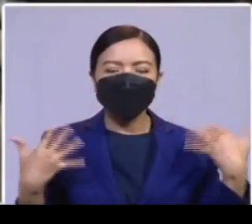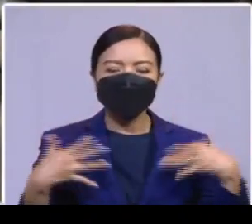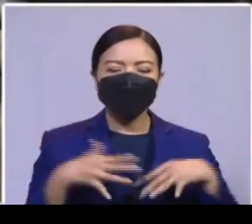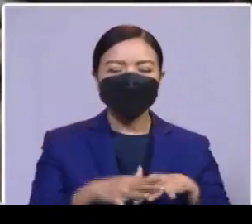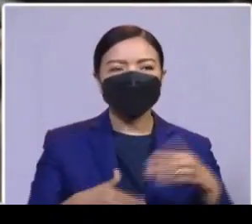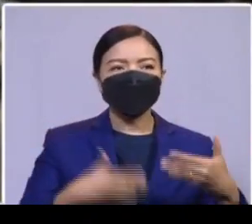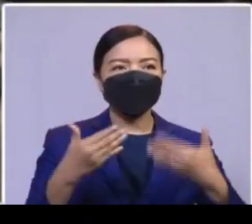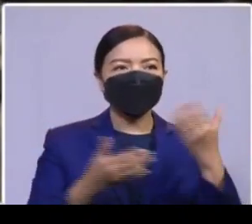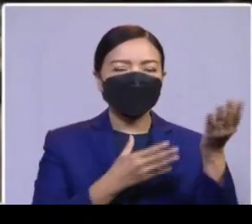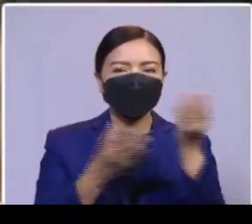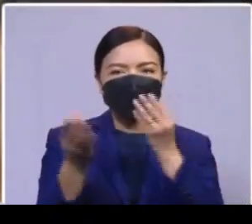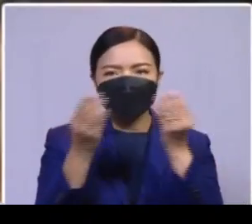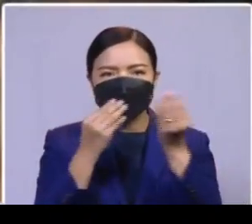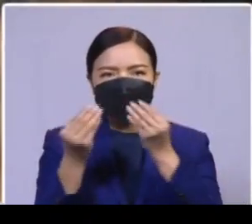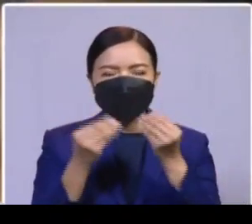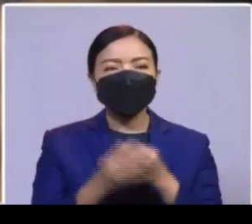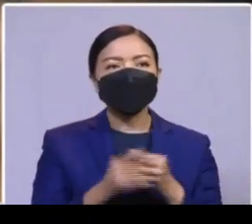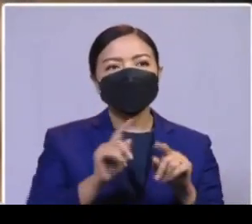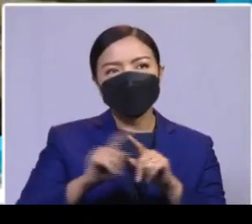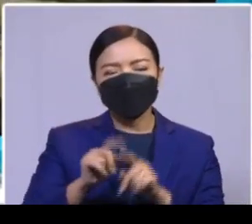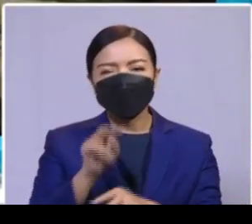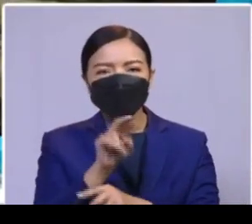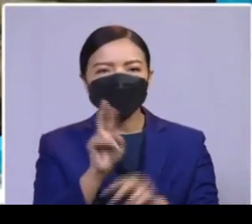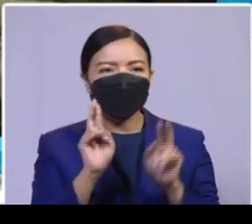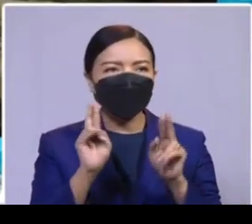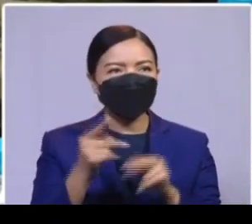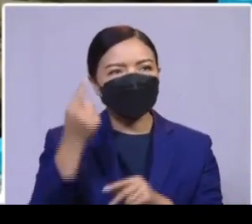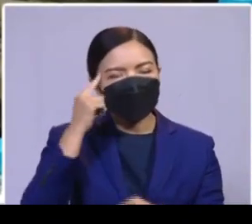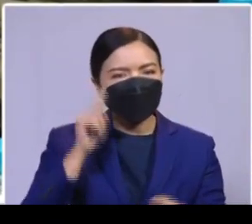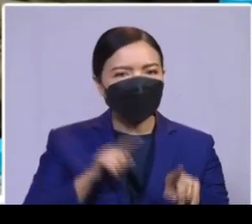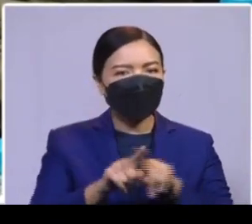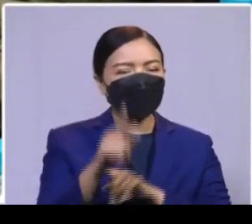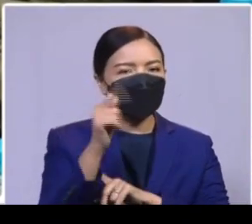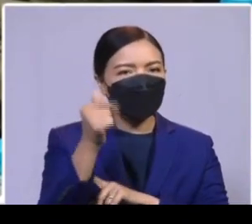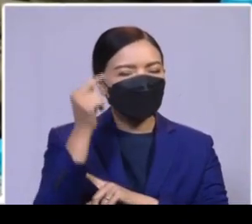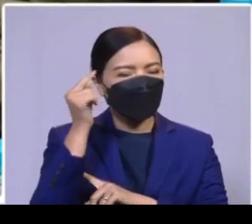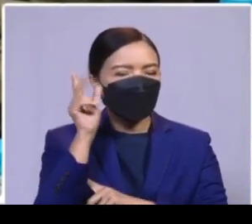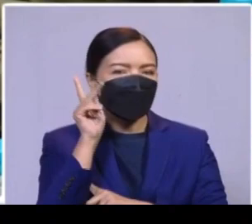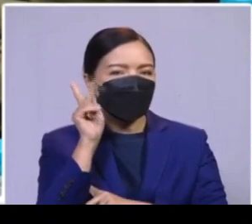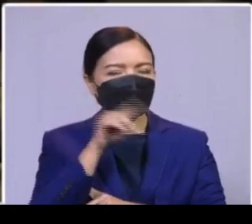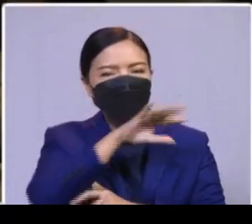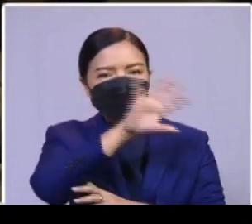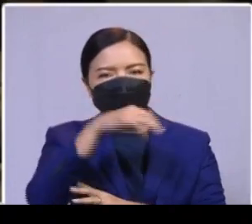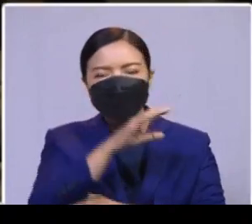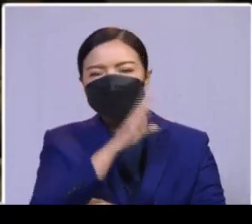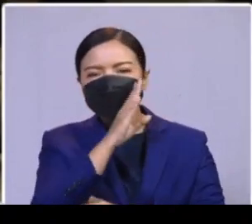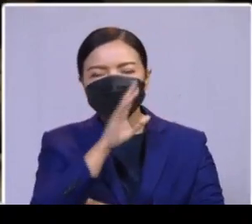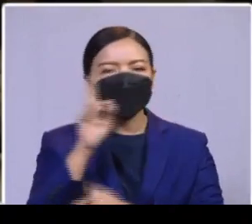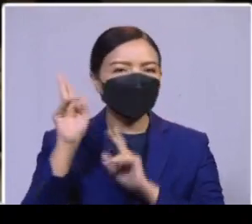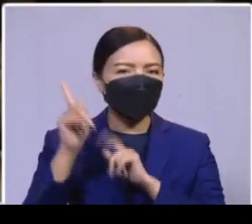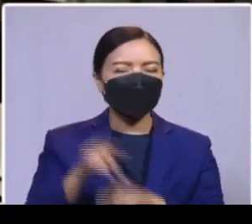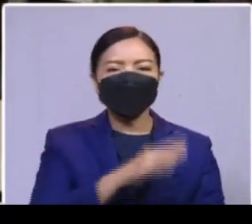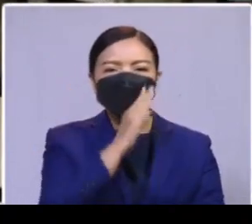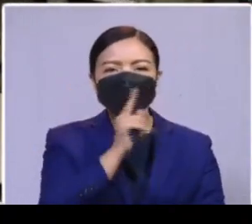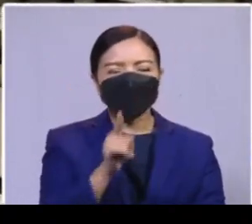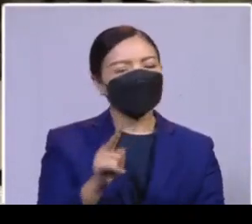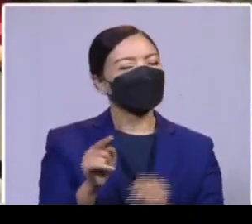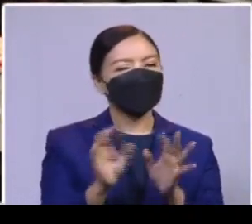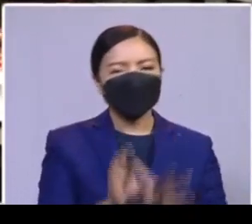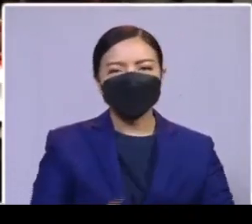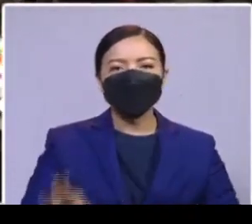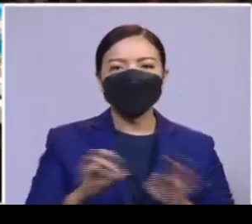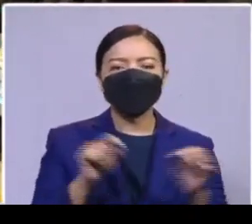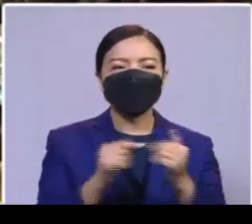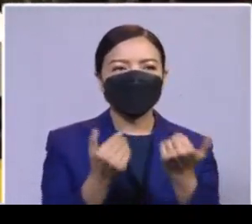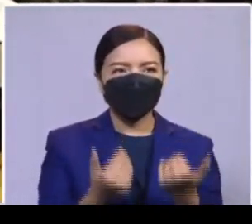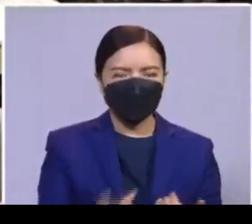รรมได้มาเรียนรู้เนื้อหาการเฝ้าระวังการรู้เท่าทันข้อมูลลวงและภัยไซเบอร์ซึ่งเป็นทักษะจำเป็นอย่างยิ่งในยุคปัจ